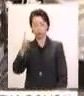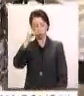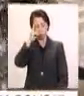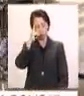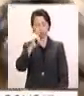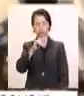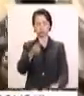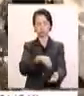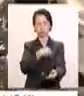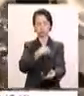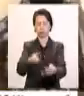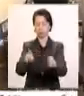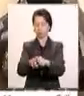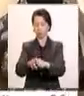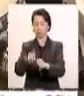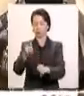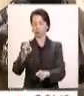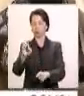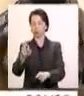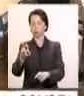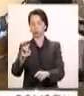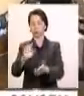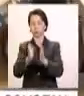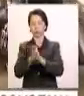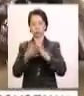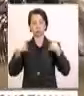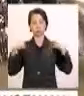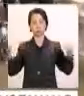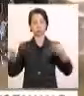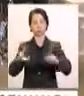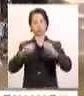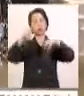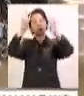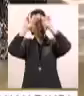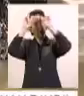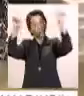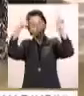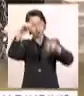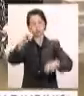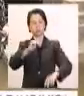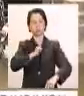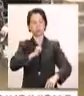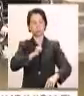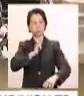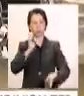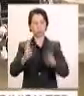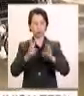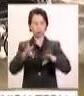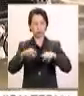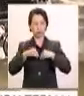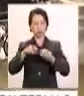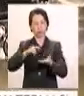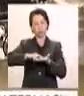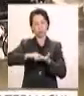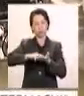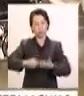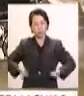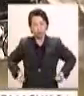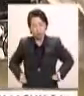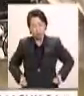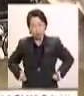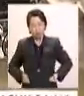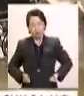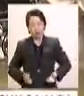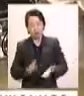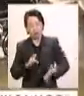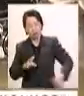muzik sebagai terapi untuk menjadi lebih sihat selain memberi ketenangan buat dirinya. Meskipun menerima rawatan dialisis di Hospital